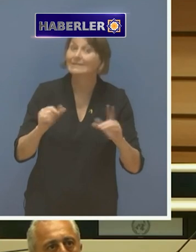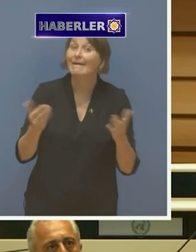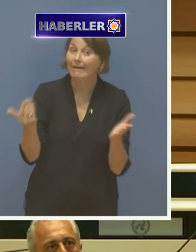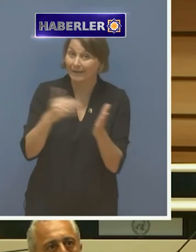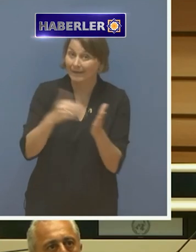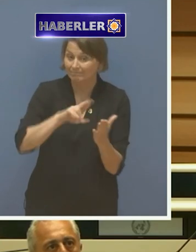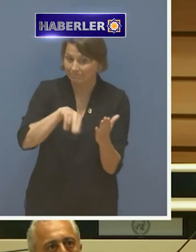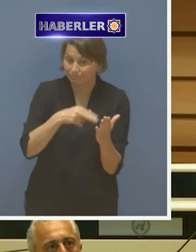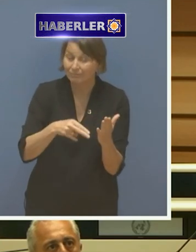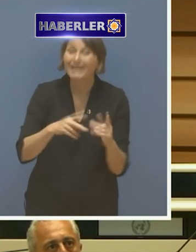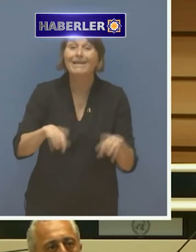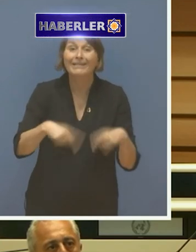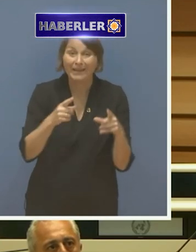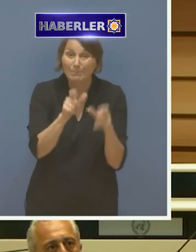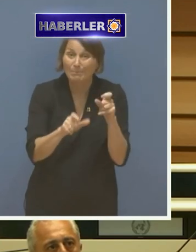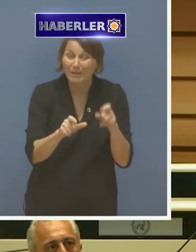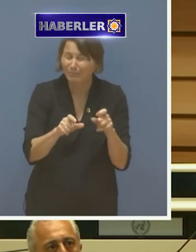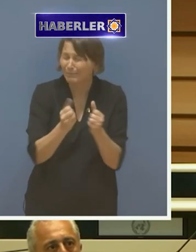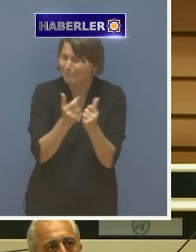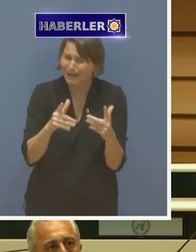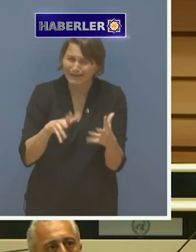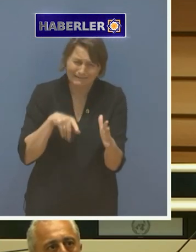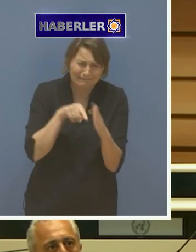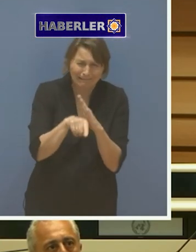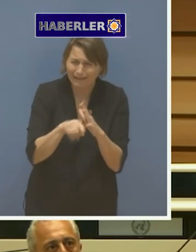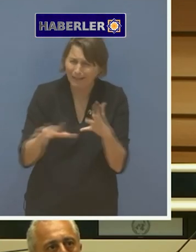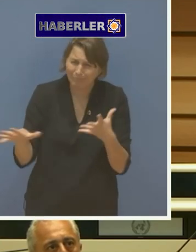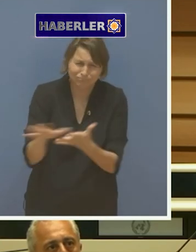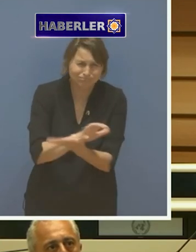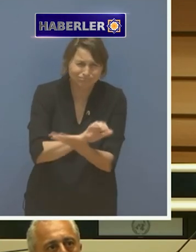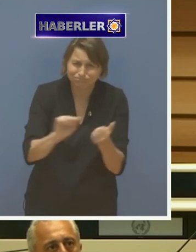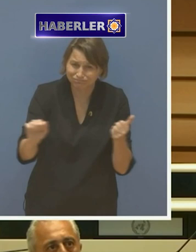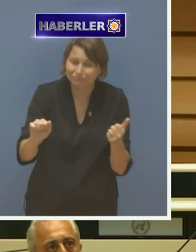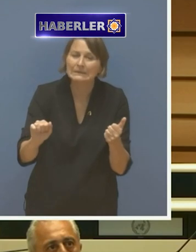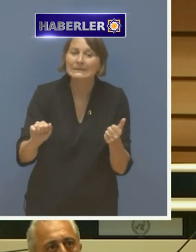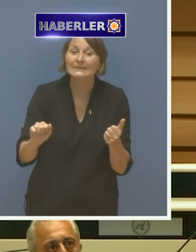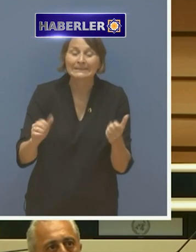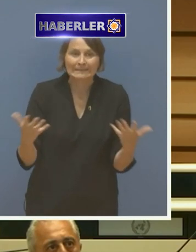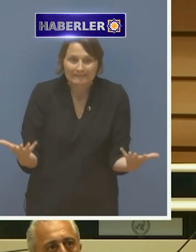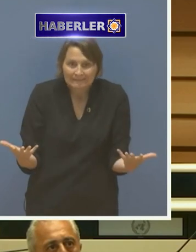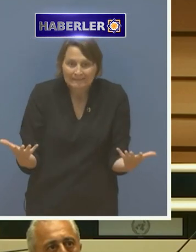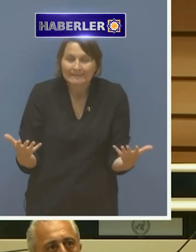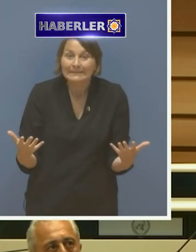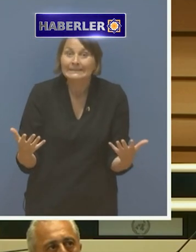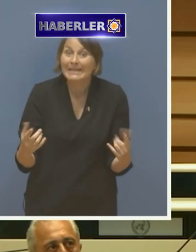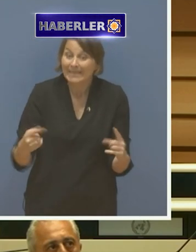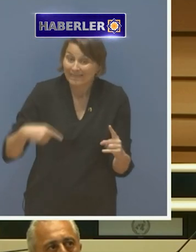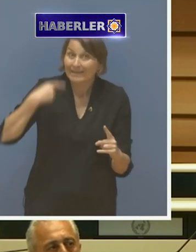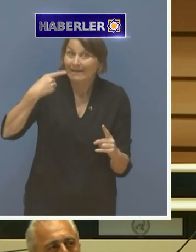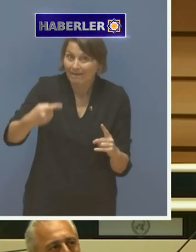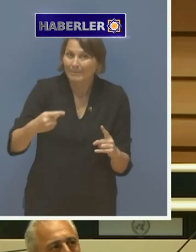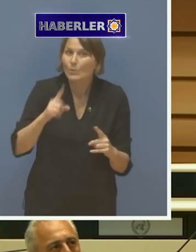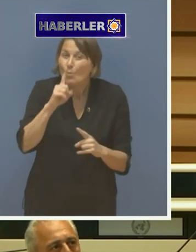bir süre geçtikten sonra ulusal restorasyon mekanizmalarımız çalışıyor. Öz yönetimimiz, özellikle yerli